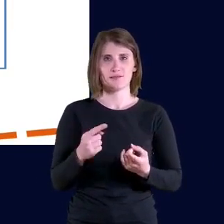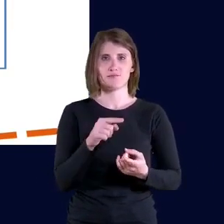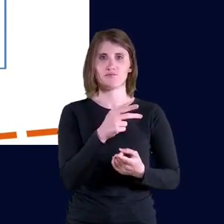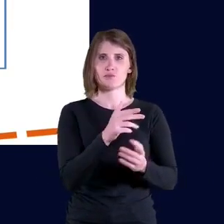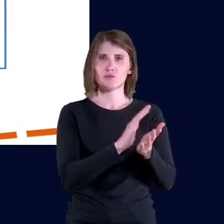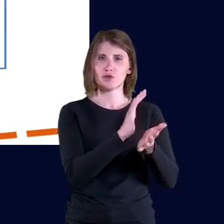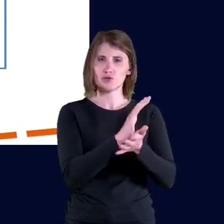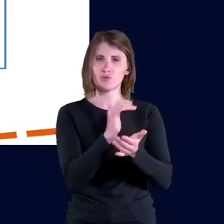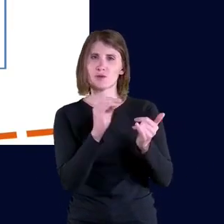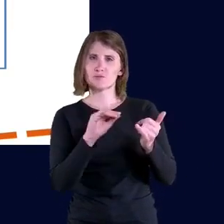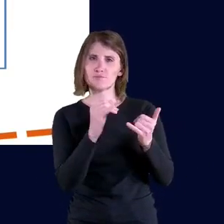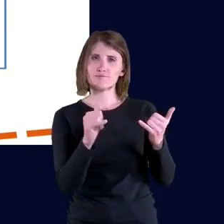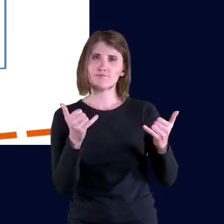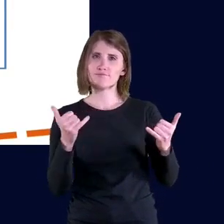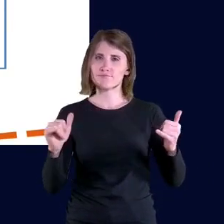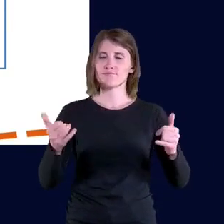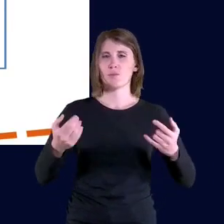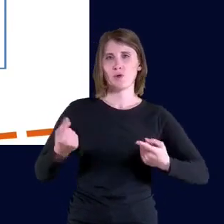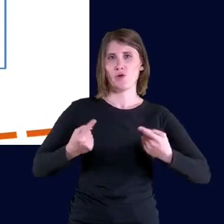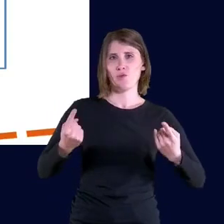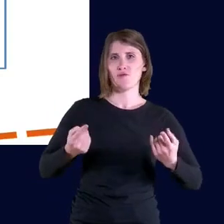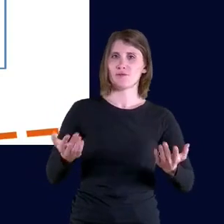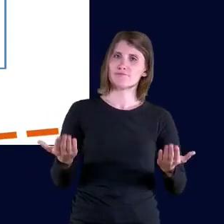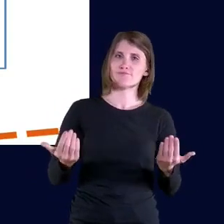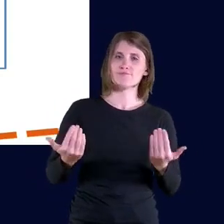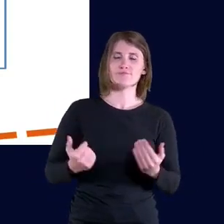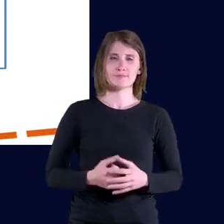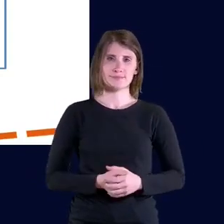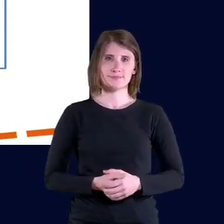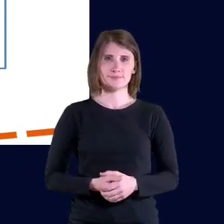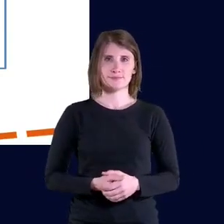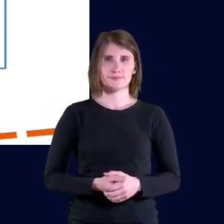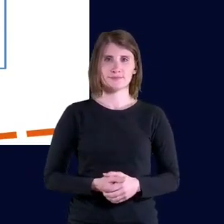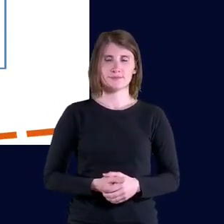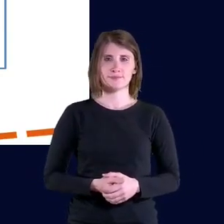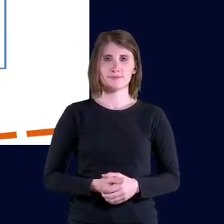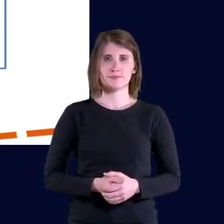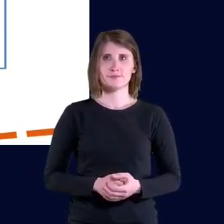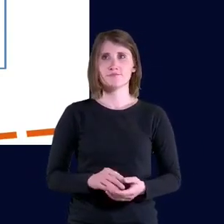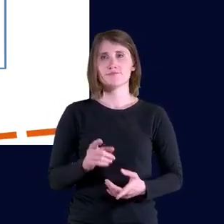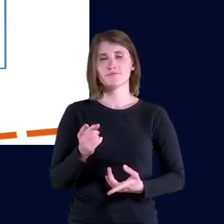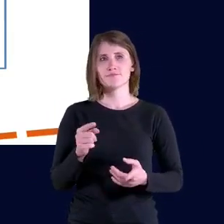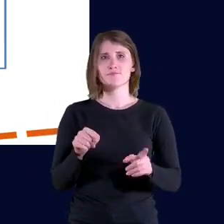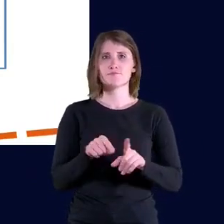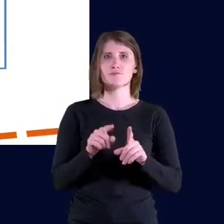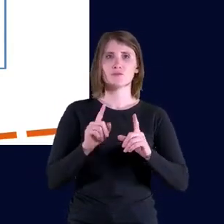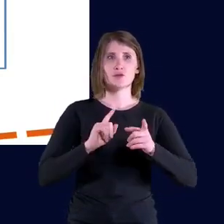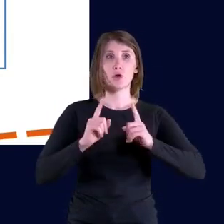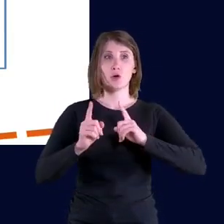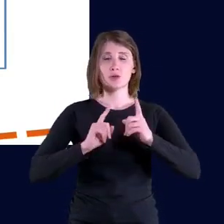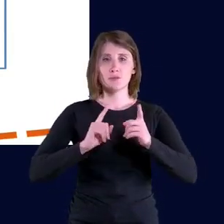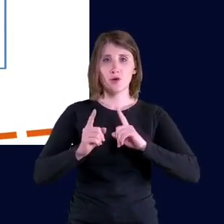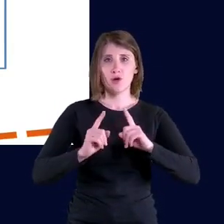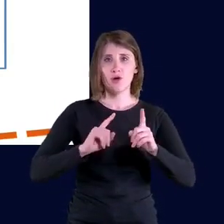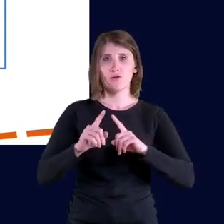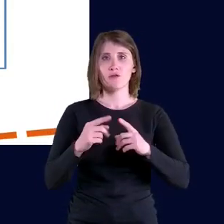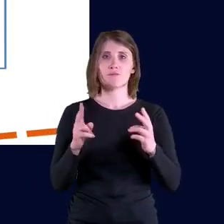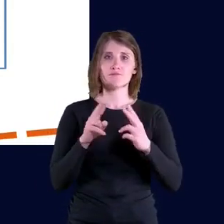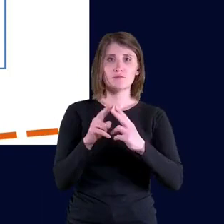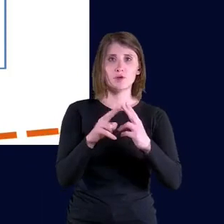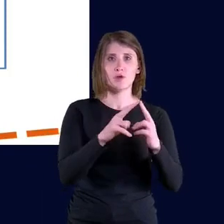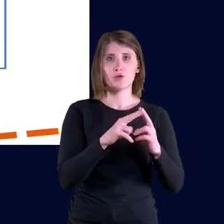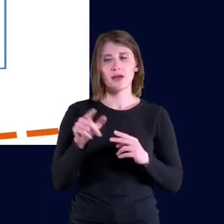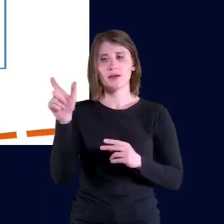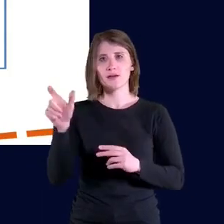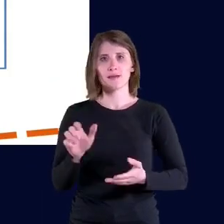czasopism jak również podczas rozmów czy czy kontaktu